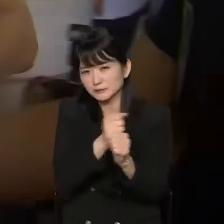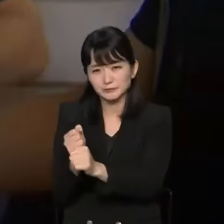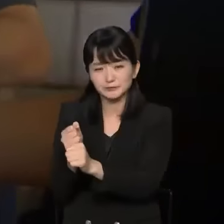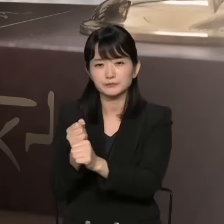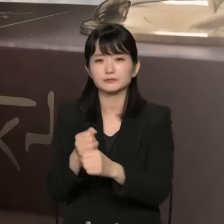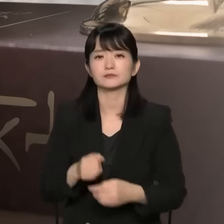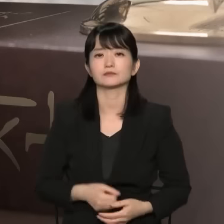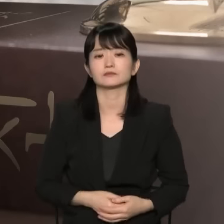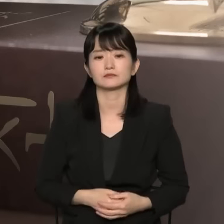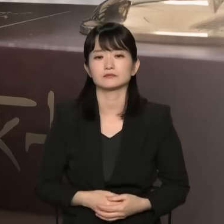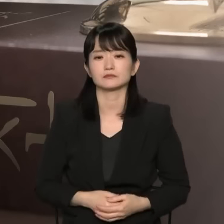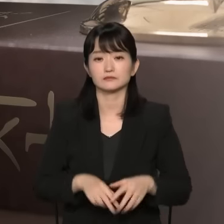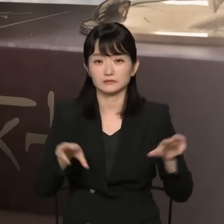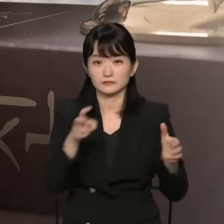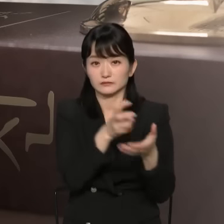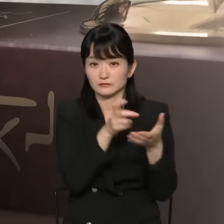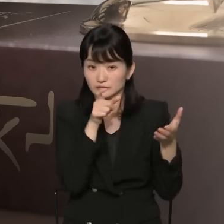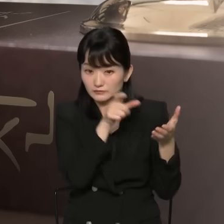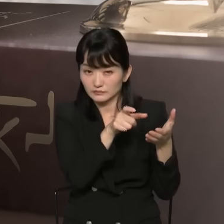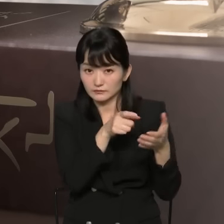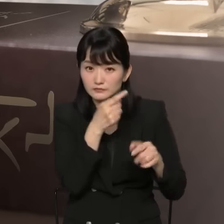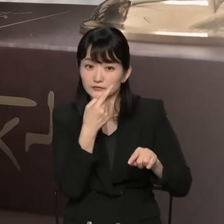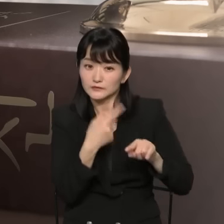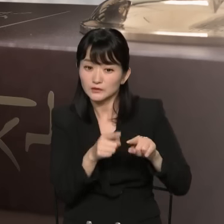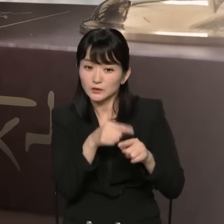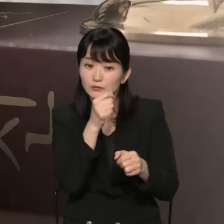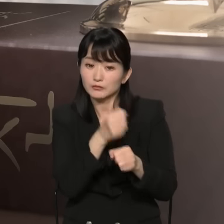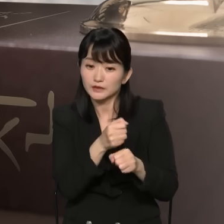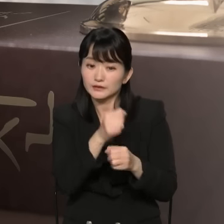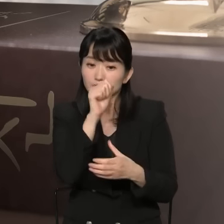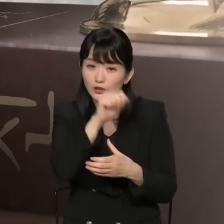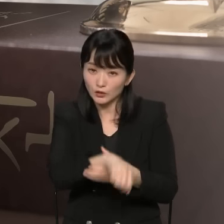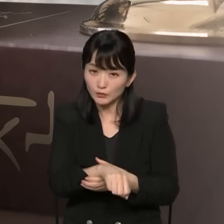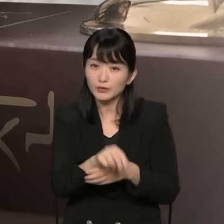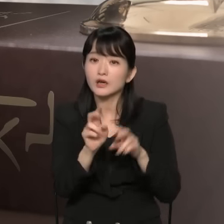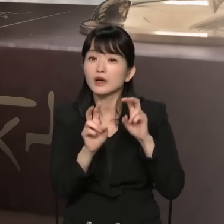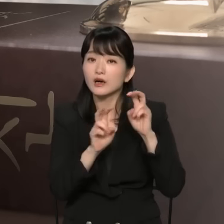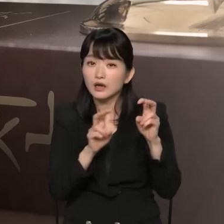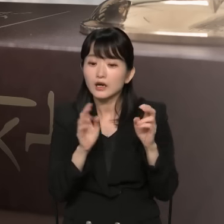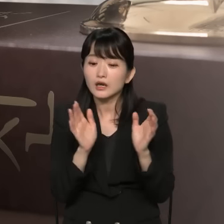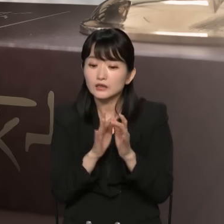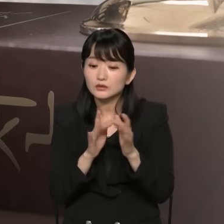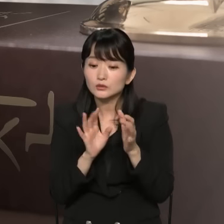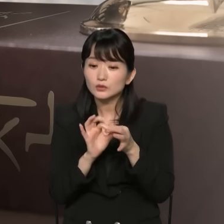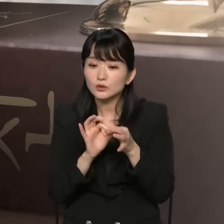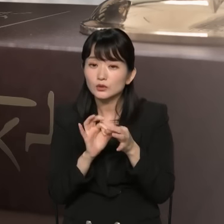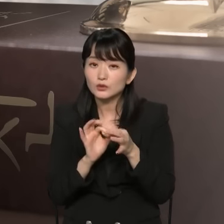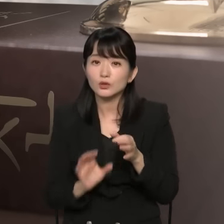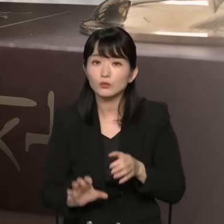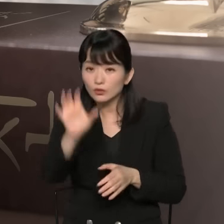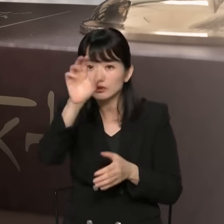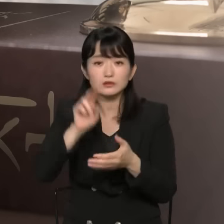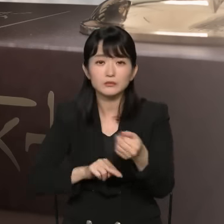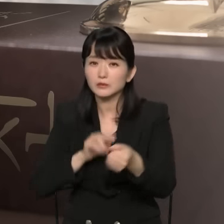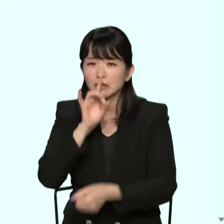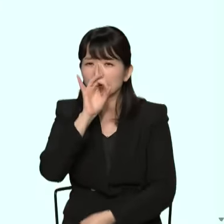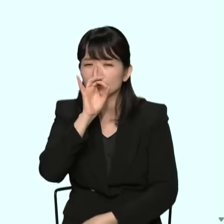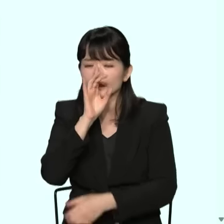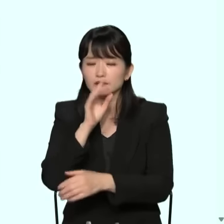붙잡혔습니다. 현행법상 도검 제조 판매 허가를 받은 업체여도 인터넷을 통해 도검을 판매하면 안